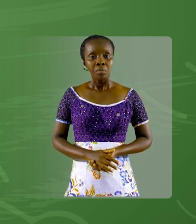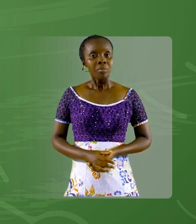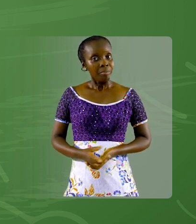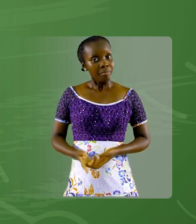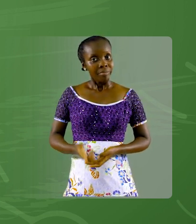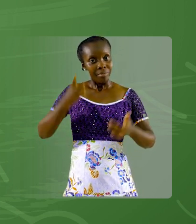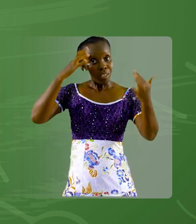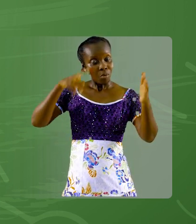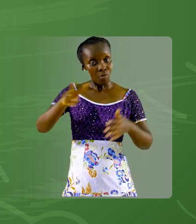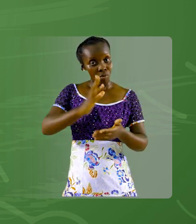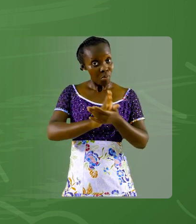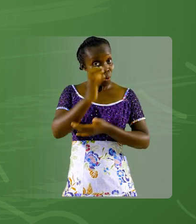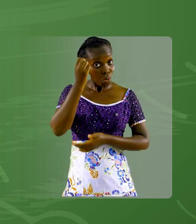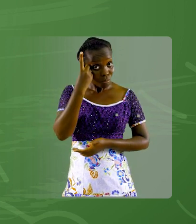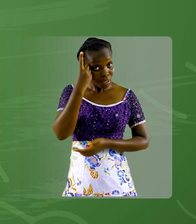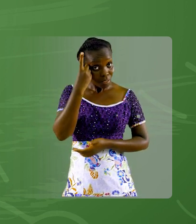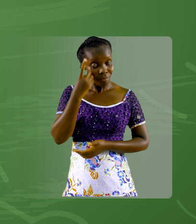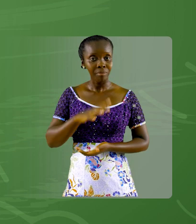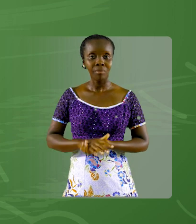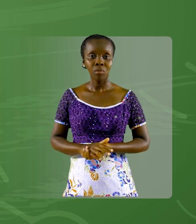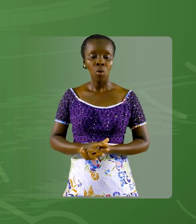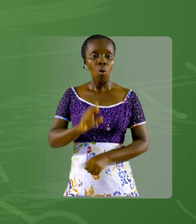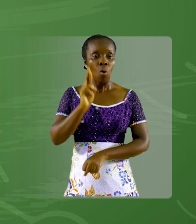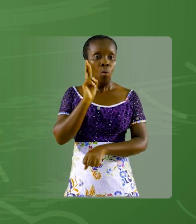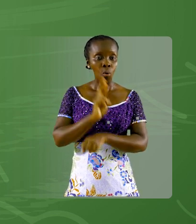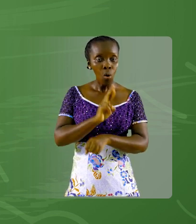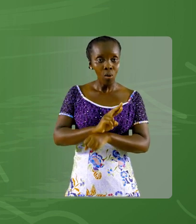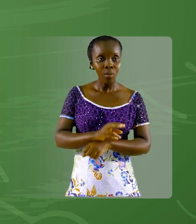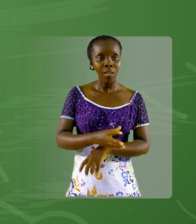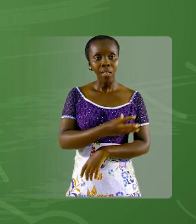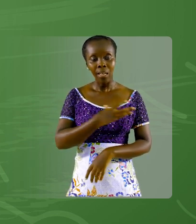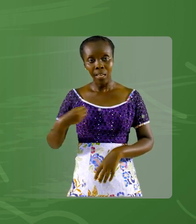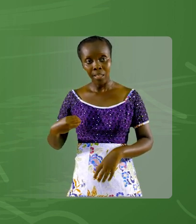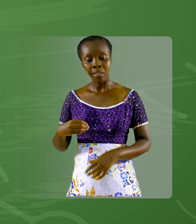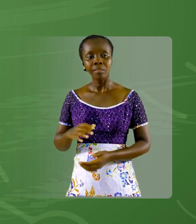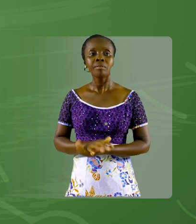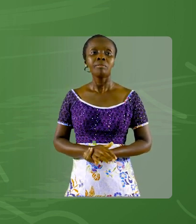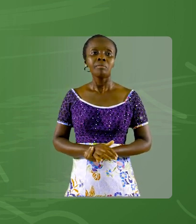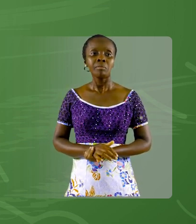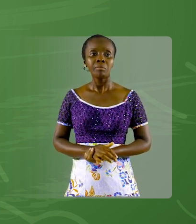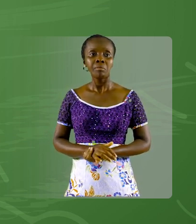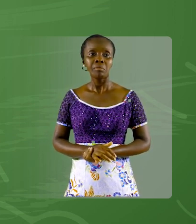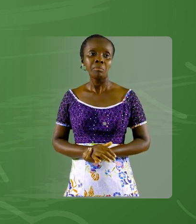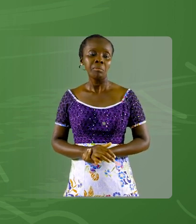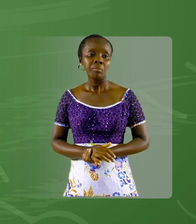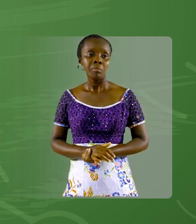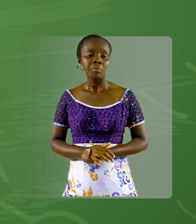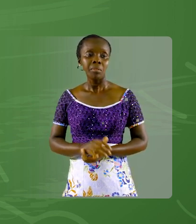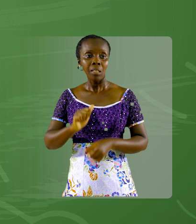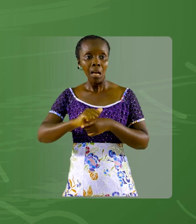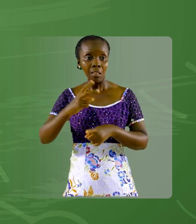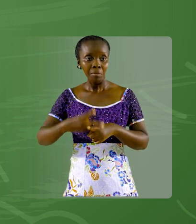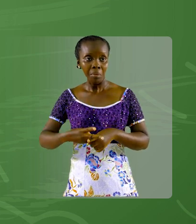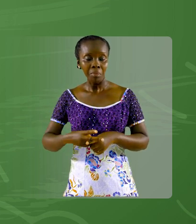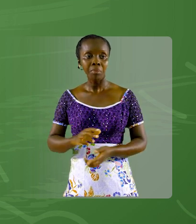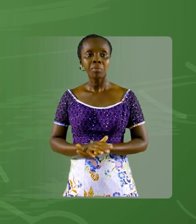cerné le rôle des adverbes et ainsi pu dégager les